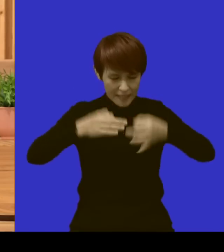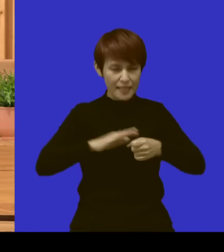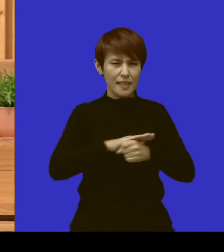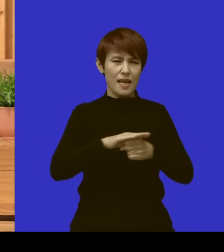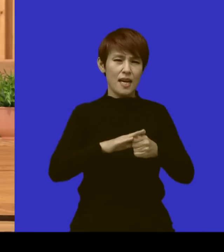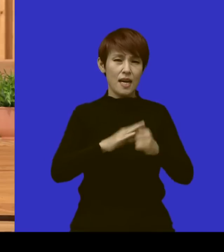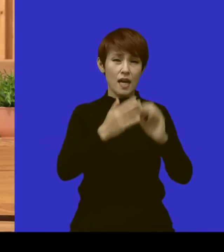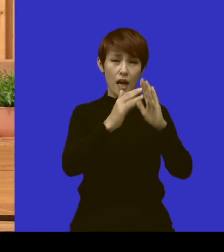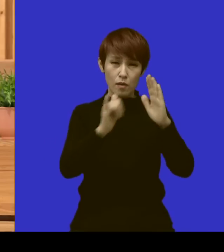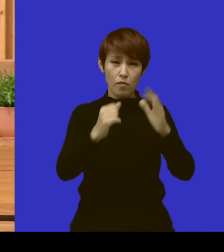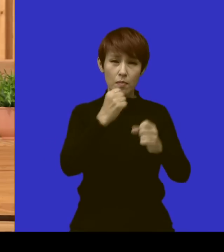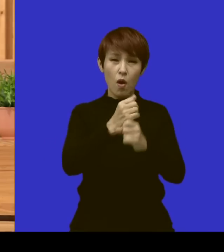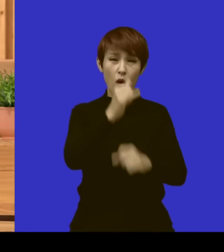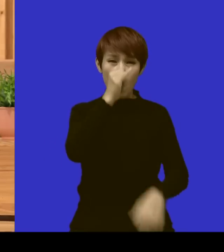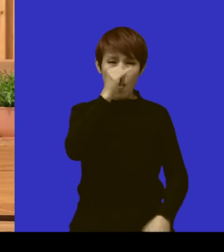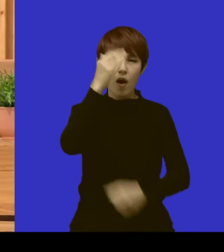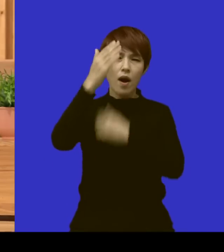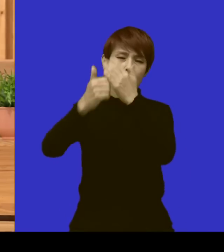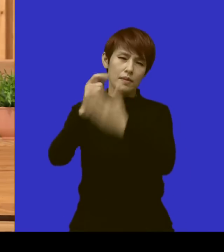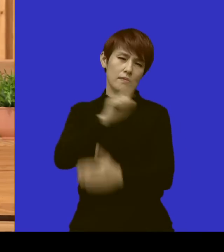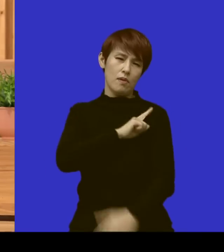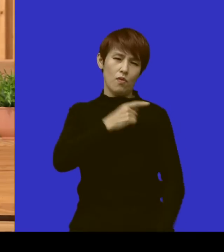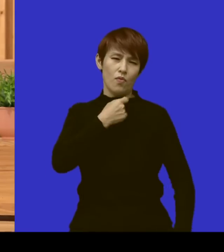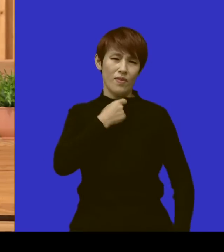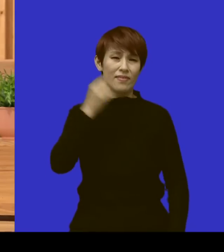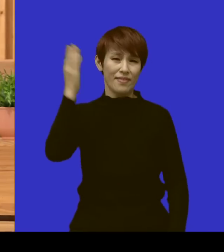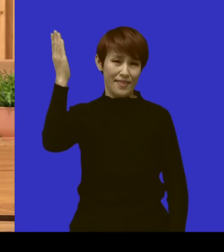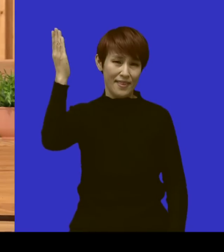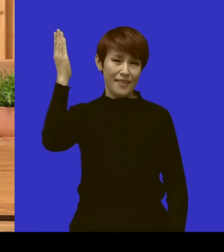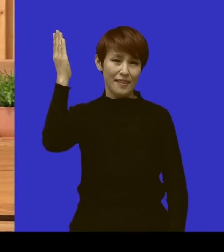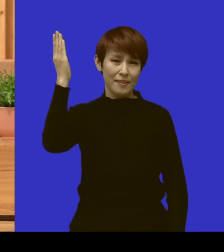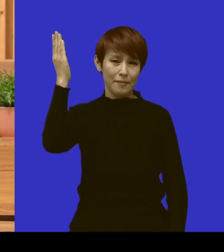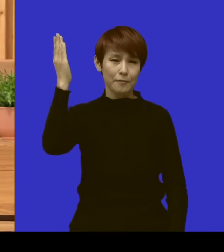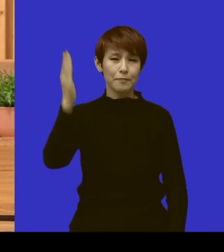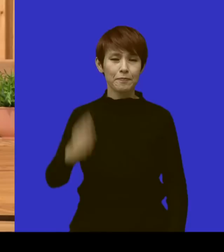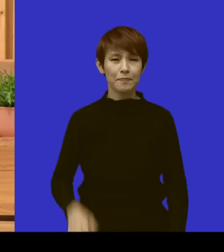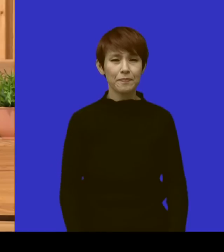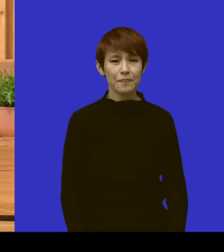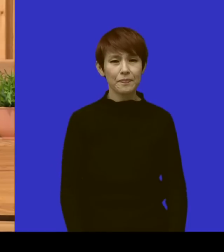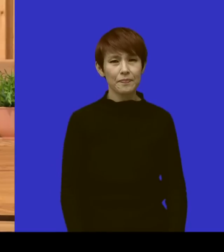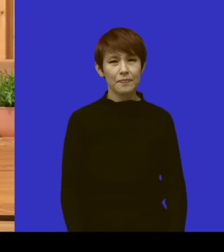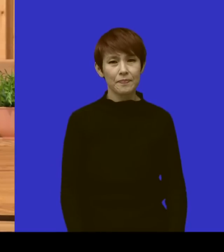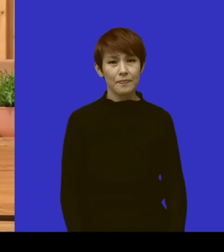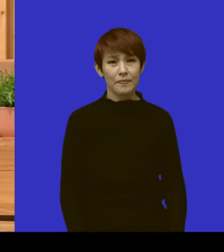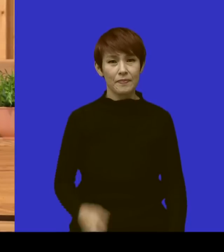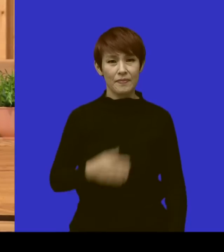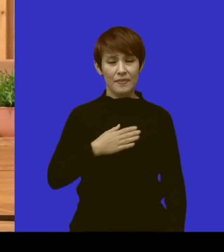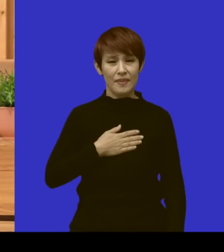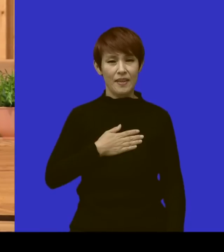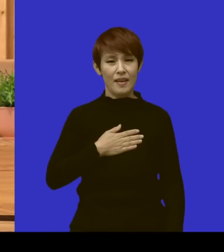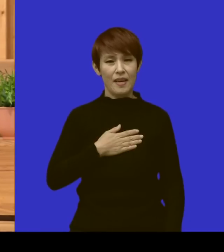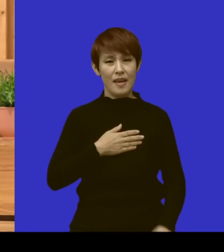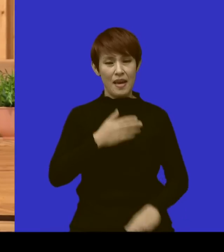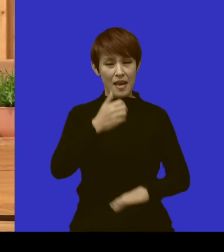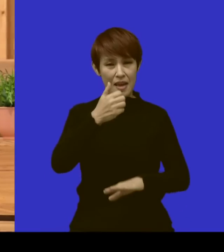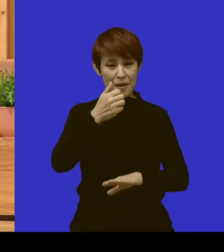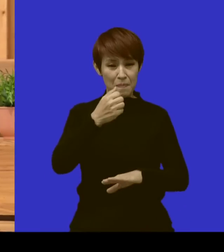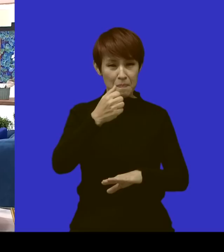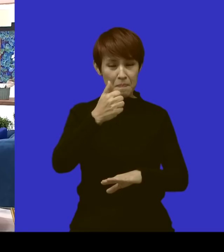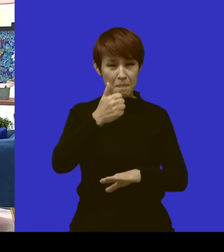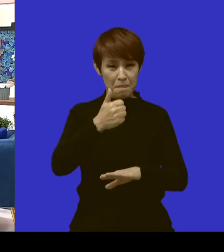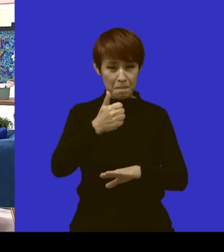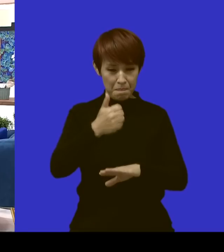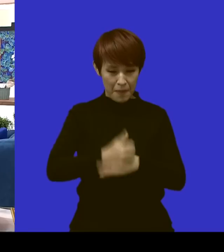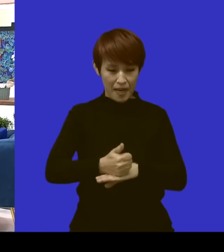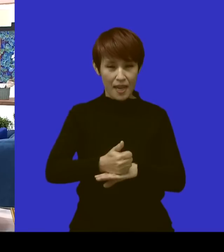사랑하는 가족을 이루는 것이 하나님이 가장 원하는 길이 아닐까 하는 생각이 듭니다. 제가 뭐 몇 번 말씀드렸지만 저희 막내 누님도 아픈 딸이 있어서